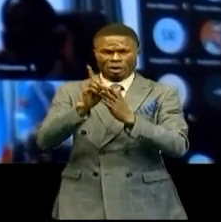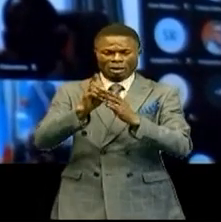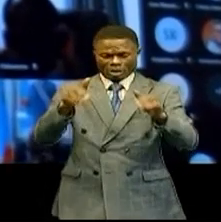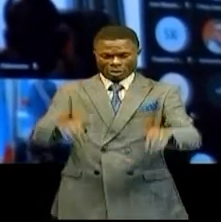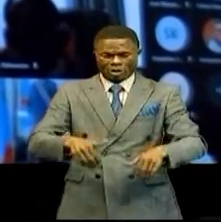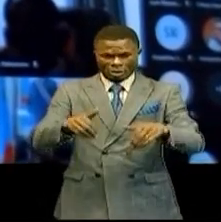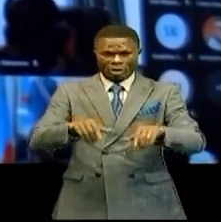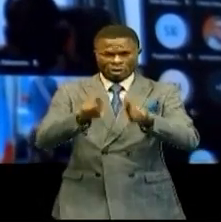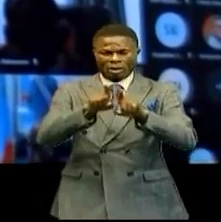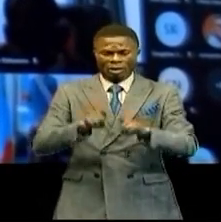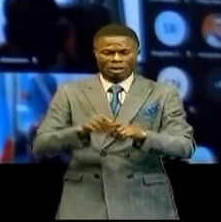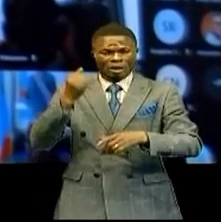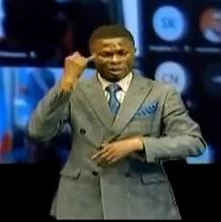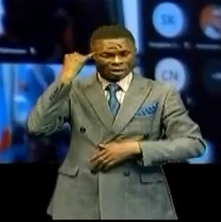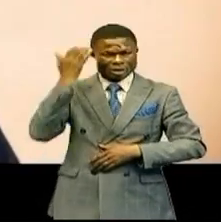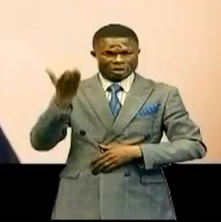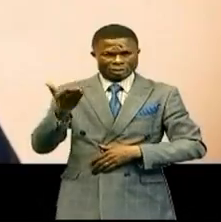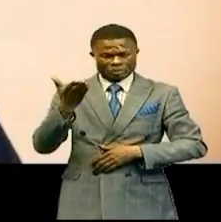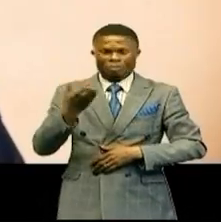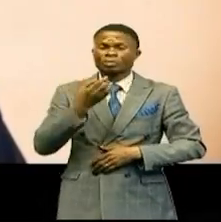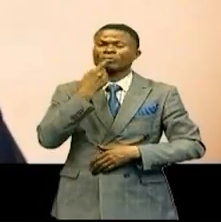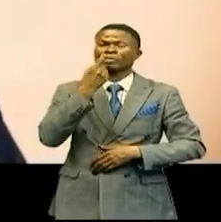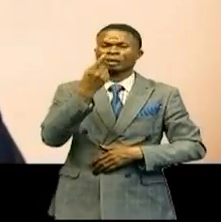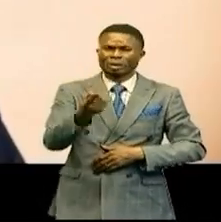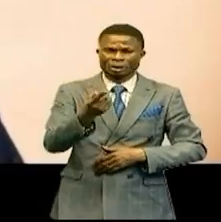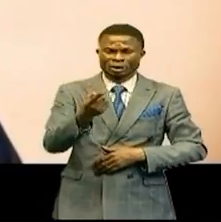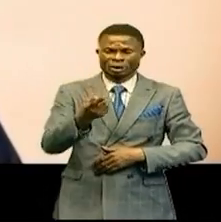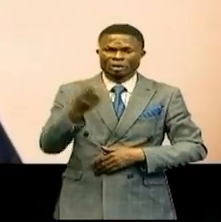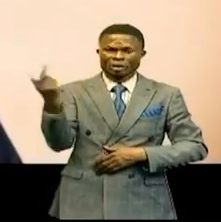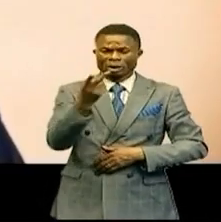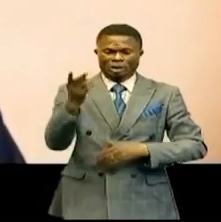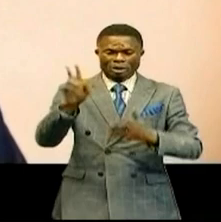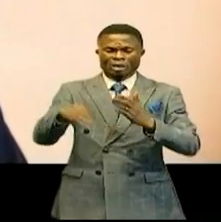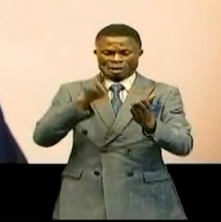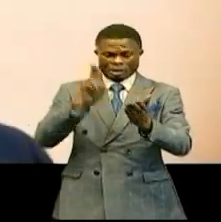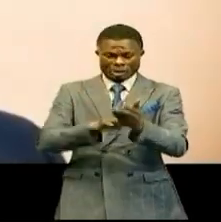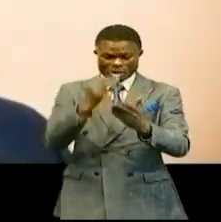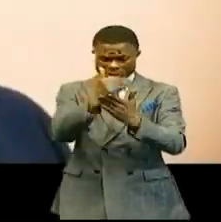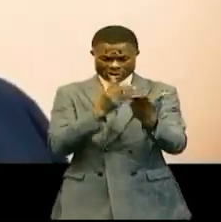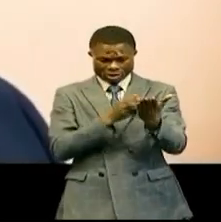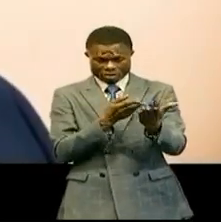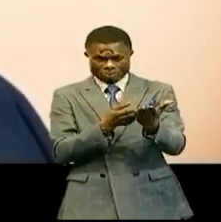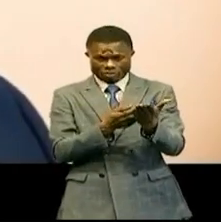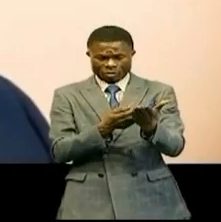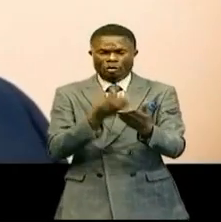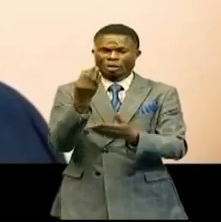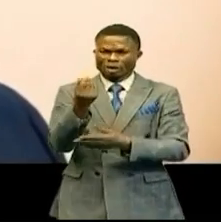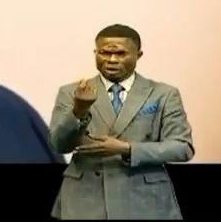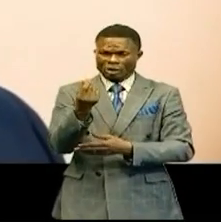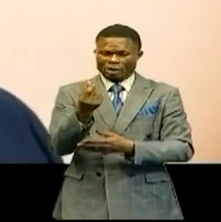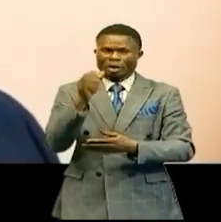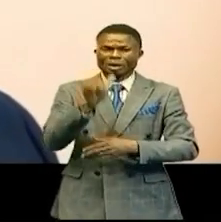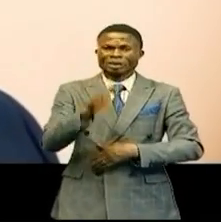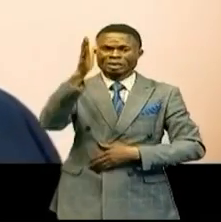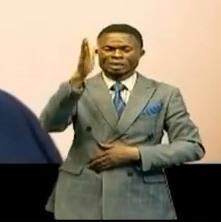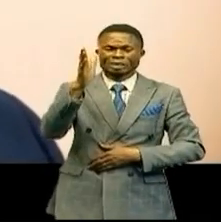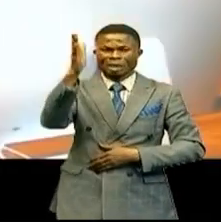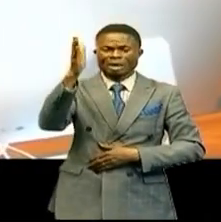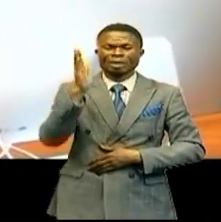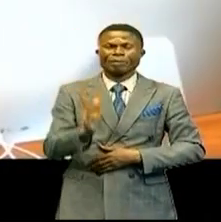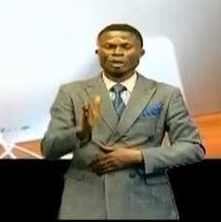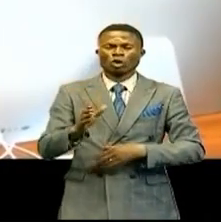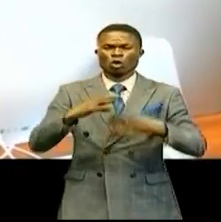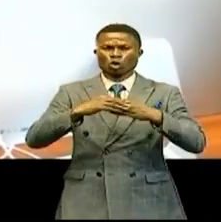agricole PNDA. Il a indiqué que les 2 accords précités consacrent un financement de 500 millions de dollars,